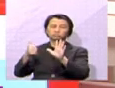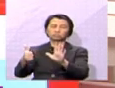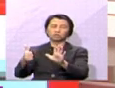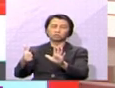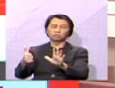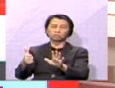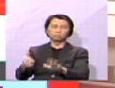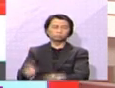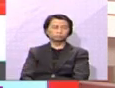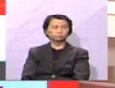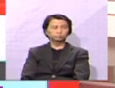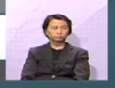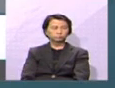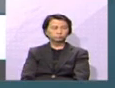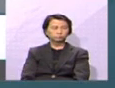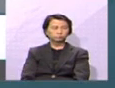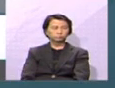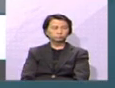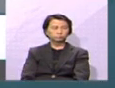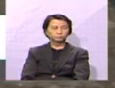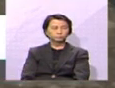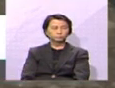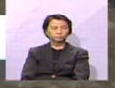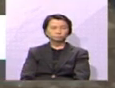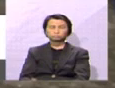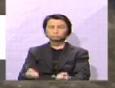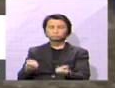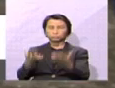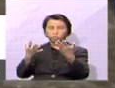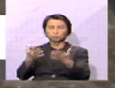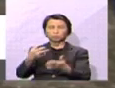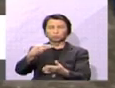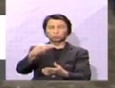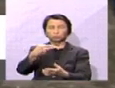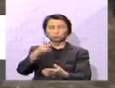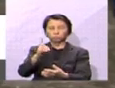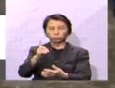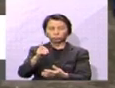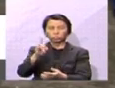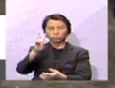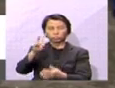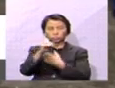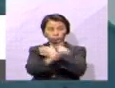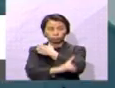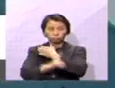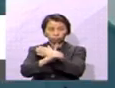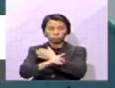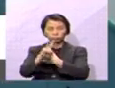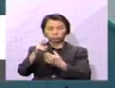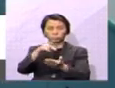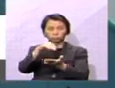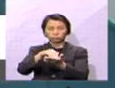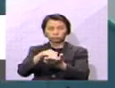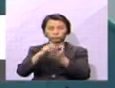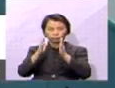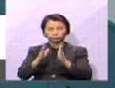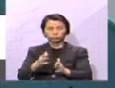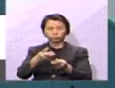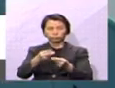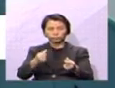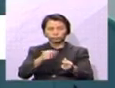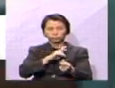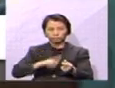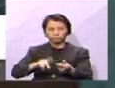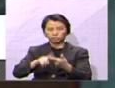pusat pemindahan paling ramai di Hulu dungun melibatkan dua pusat pemindahan iaitu dewan orang ramai pasir